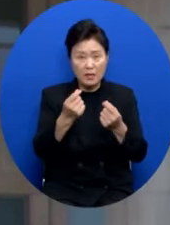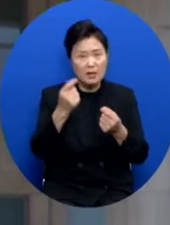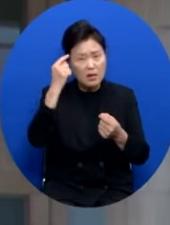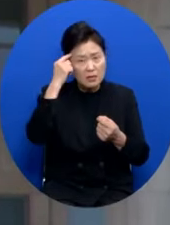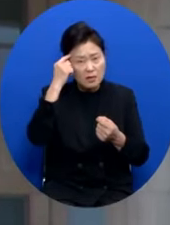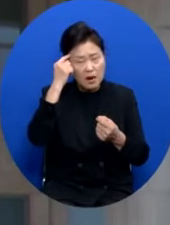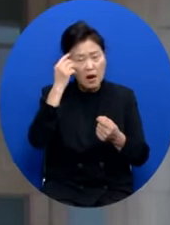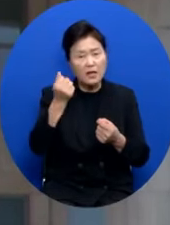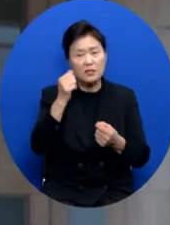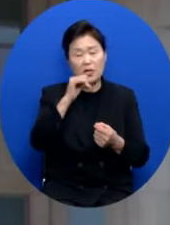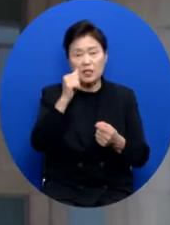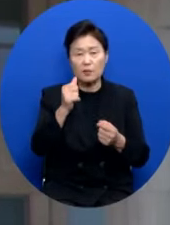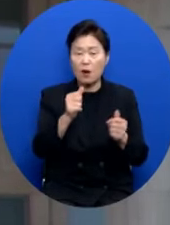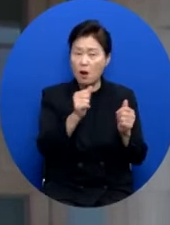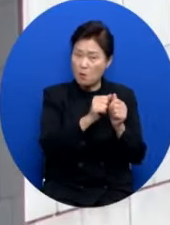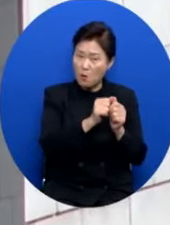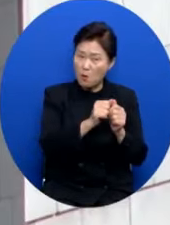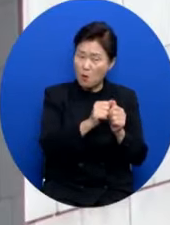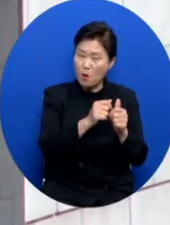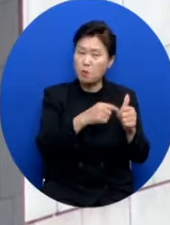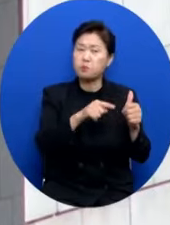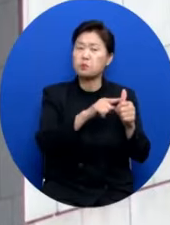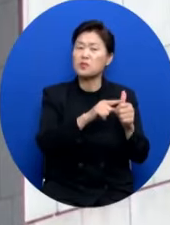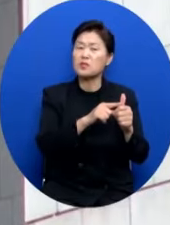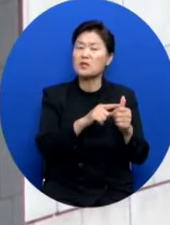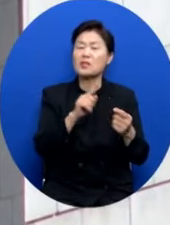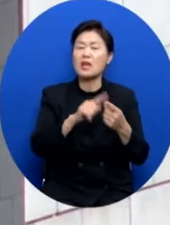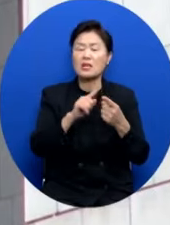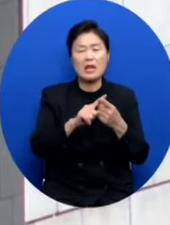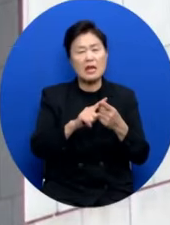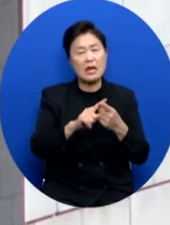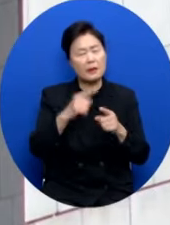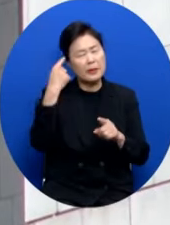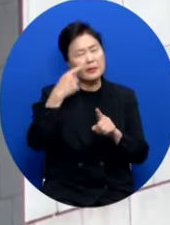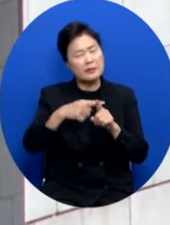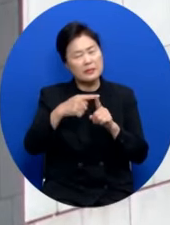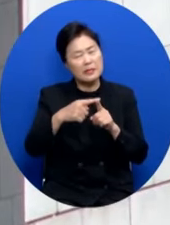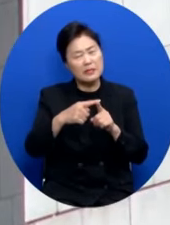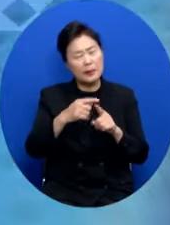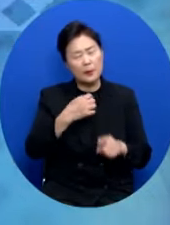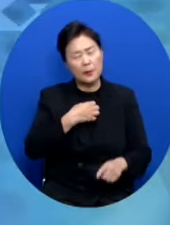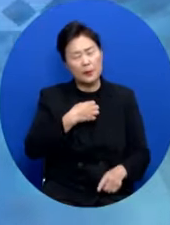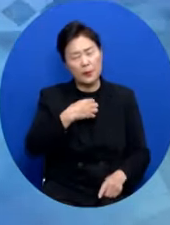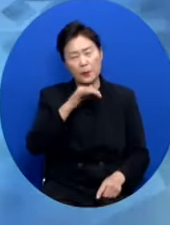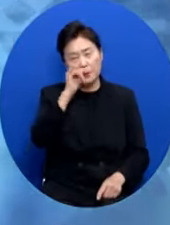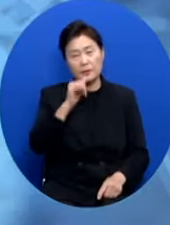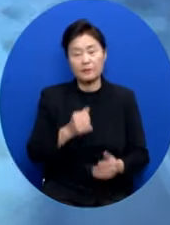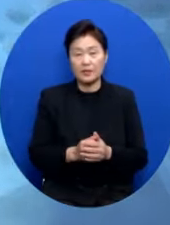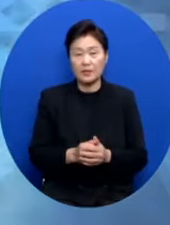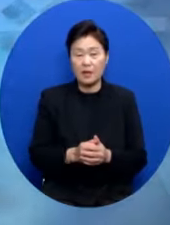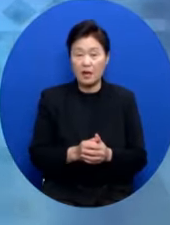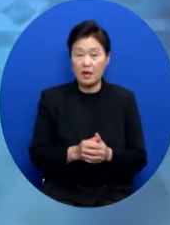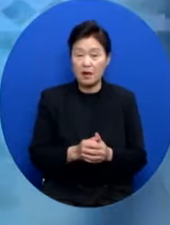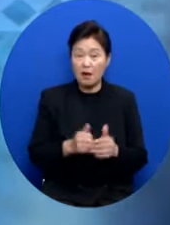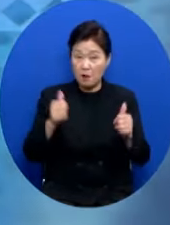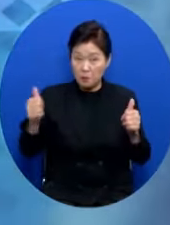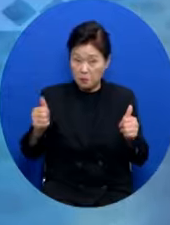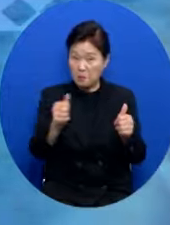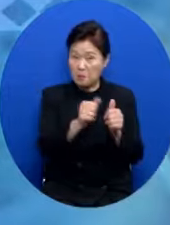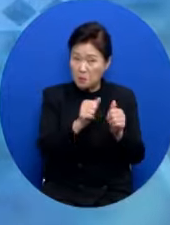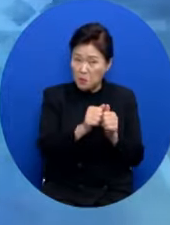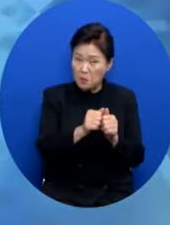동성부부의 국민연금 수급 가능성에 대해 긍정적인 뉘앙스를 남기기도 했습니다 동성원 합법화의 우호적인